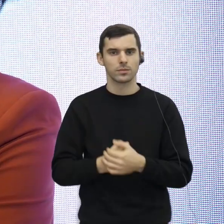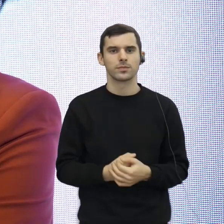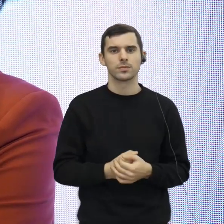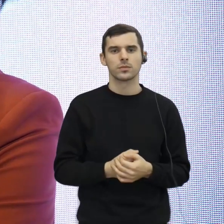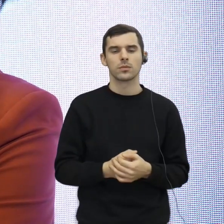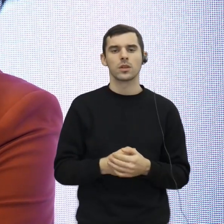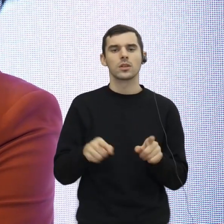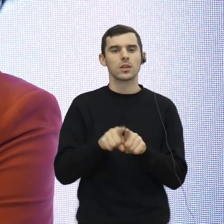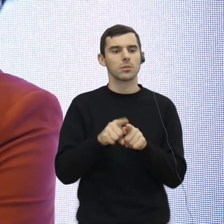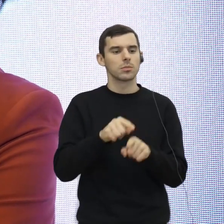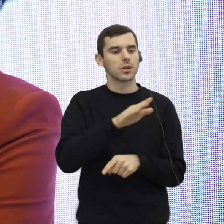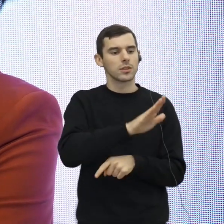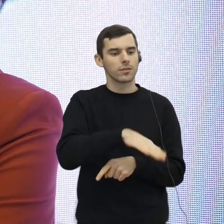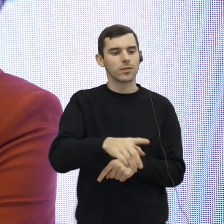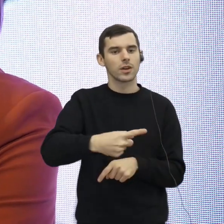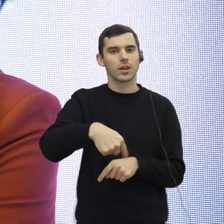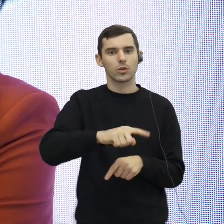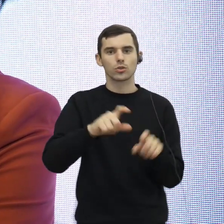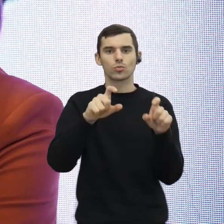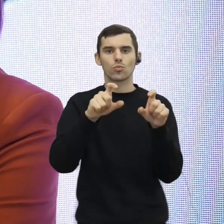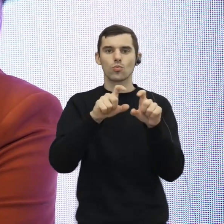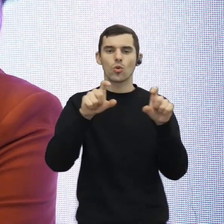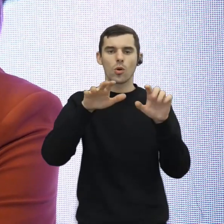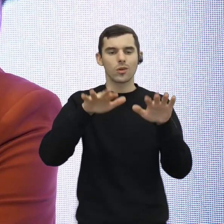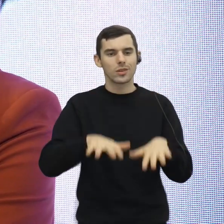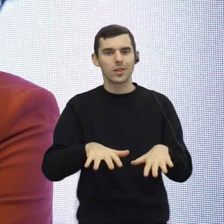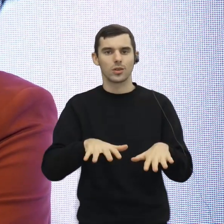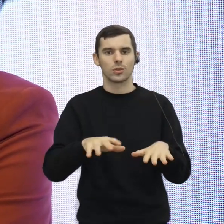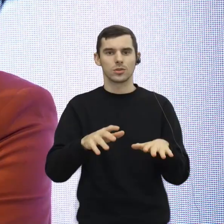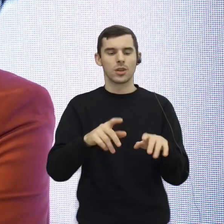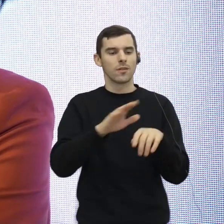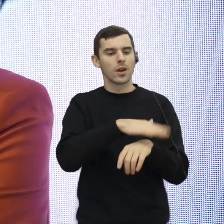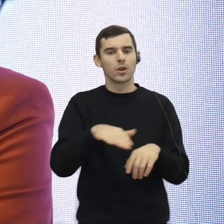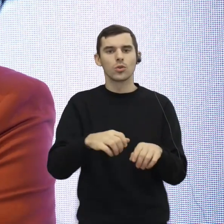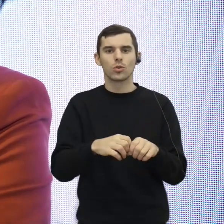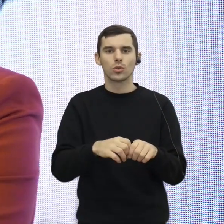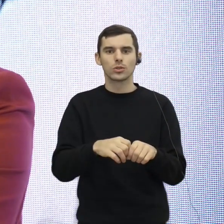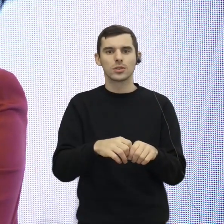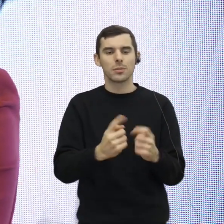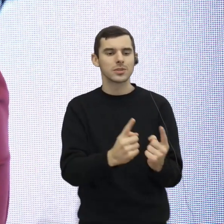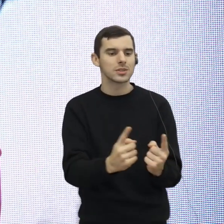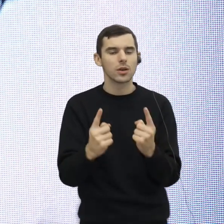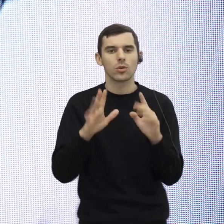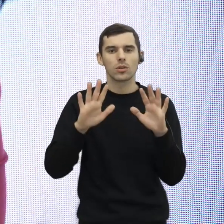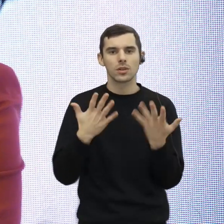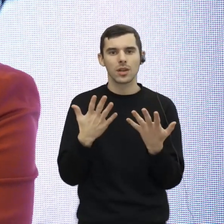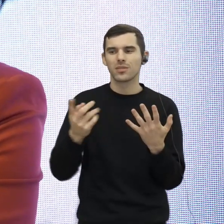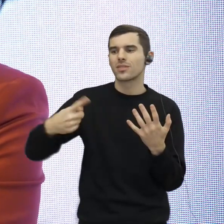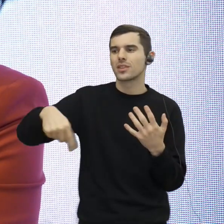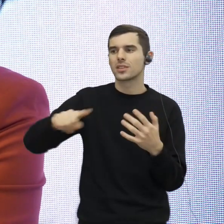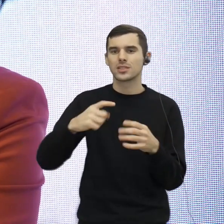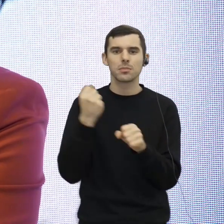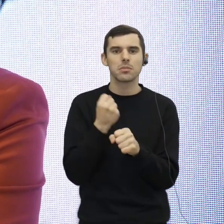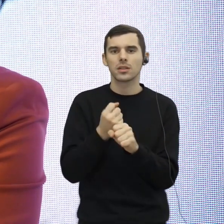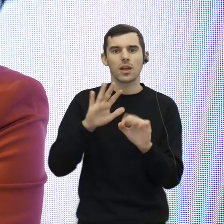pačius vaikus nuo smurto mokyklose, nuo patyčių mokyklose, ką jūs padarėte, kokių žingsnių ėmėtės. Ir tuo